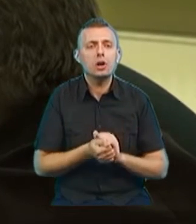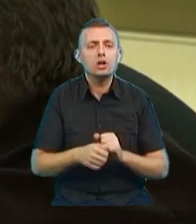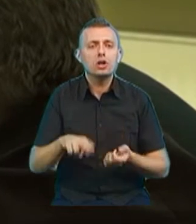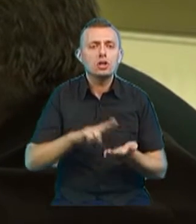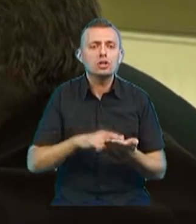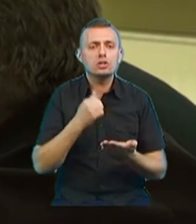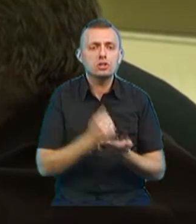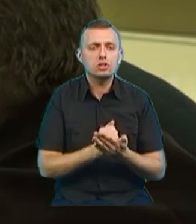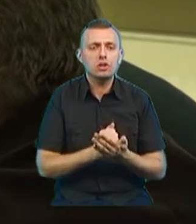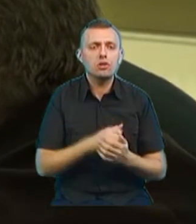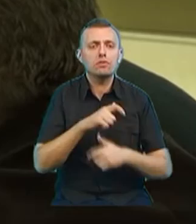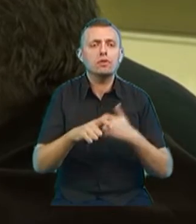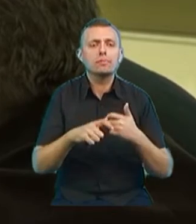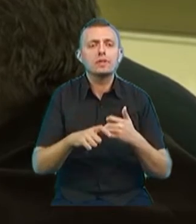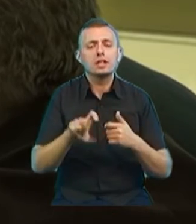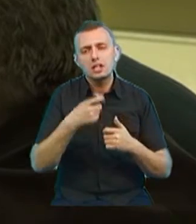jakimś tam